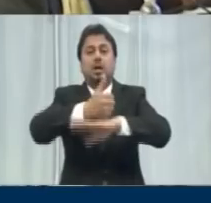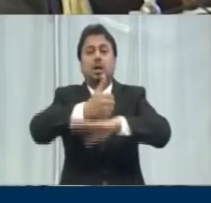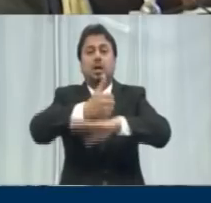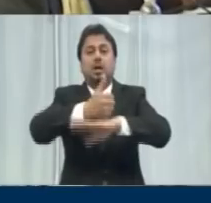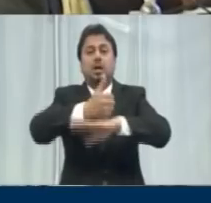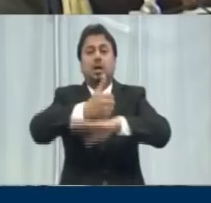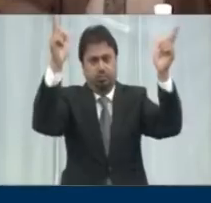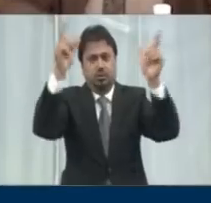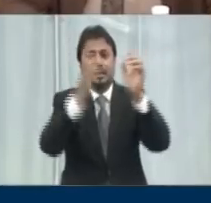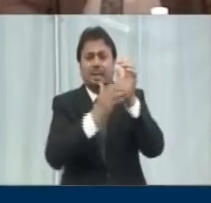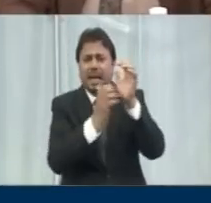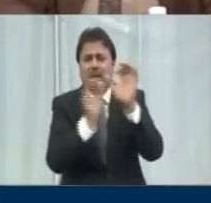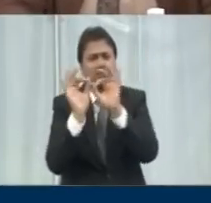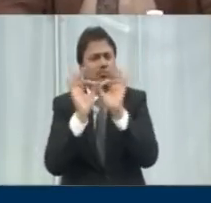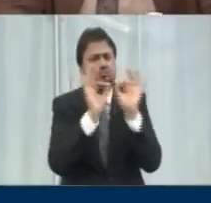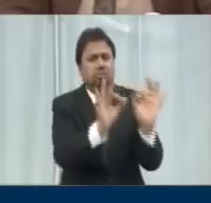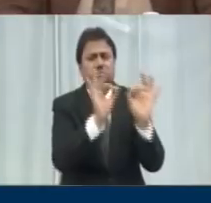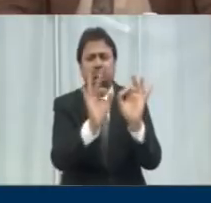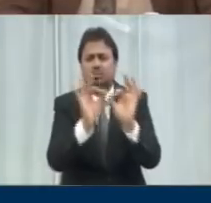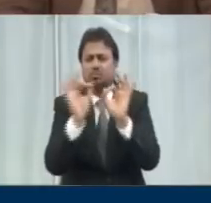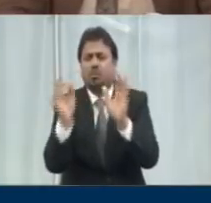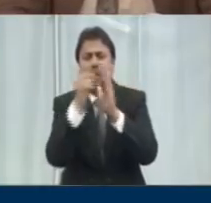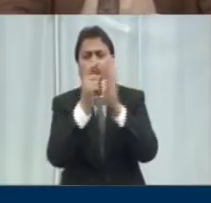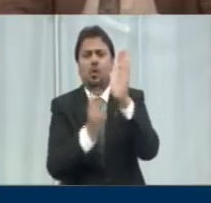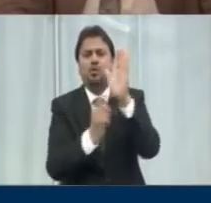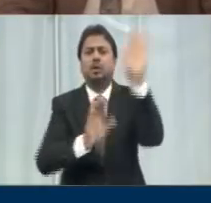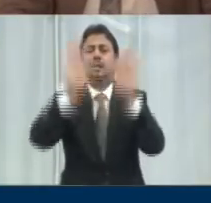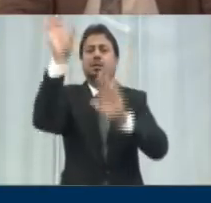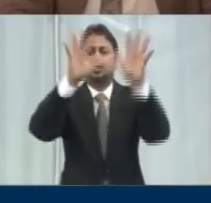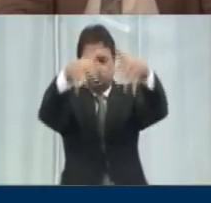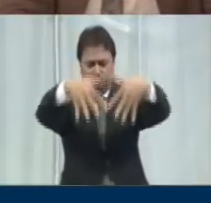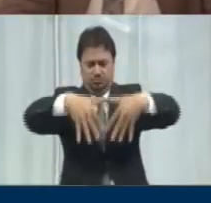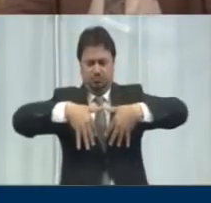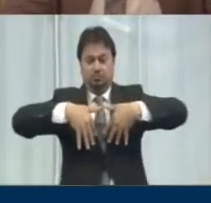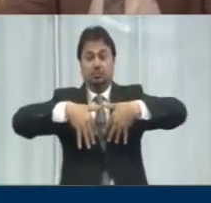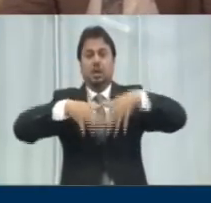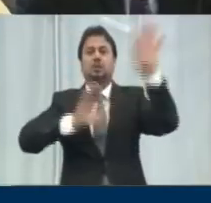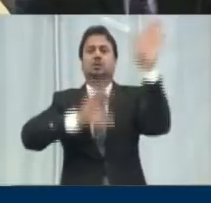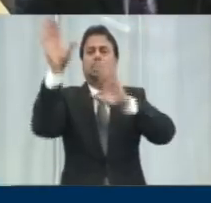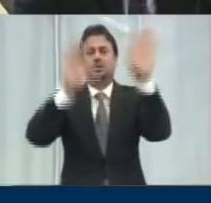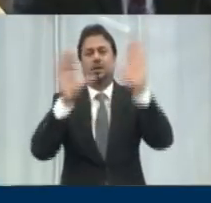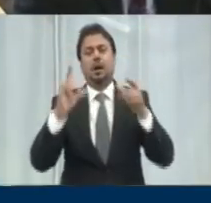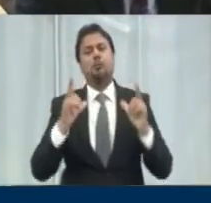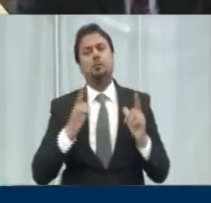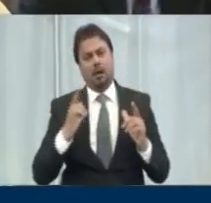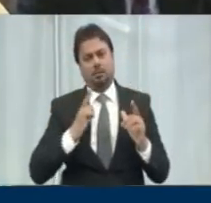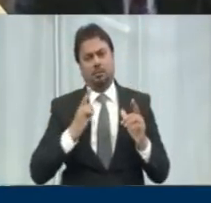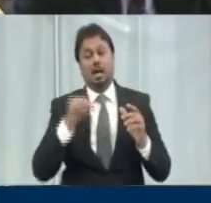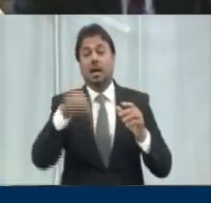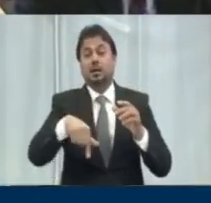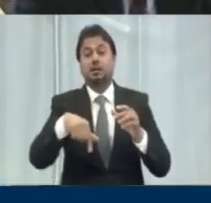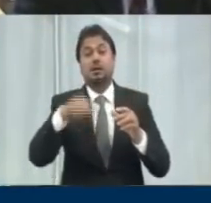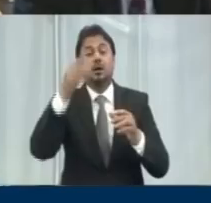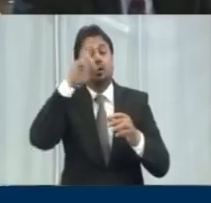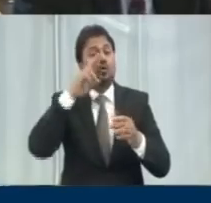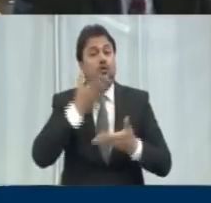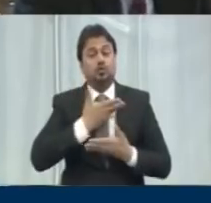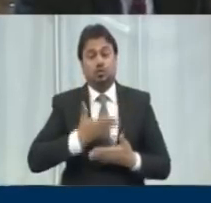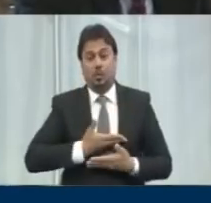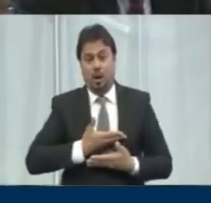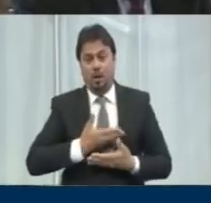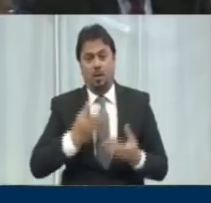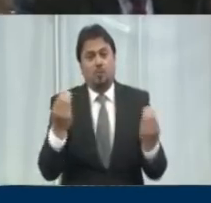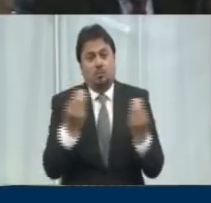المخولة بتحديد موعد التصويت على القانون، مضيفا أن الخلاف بين المركز والإقليم بشأن حصة كردستان في